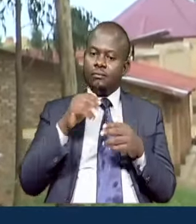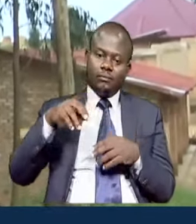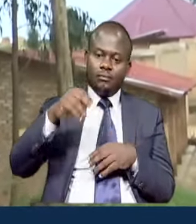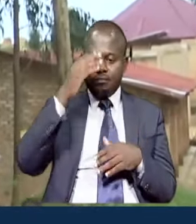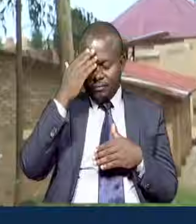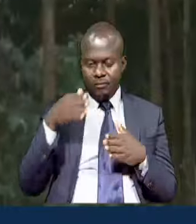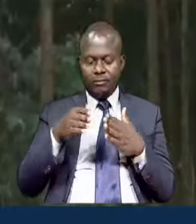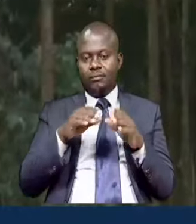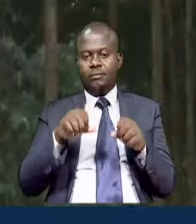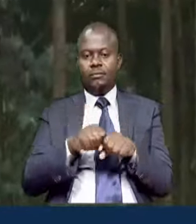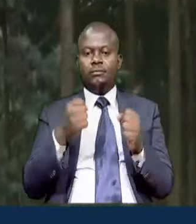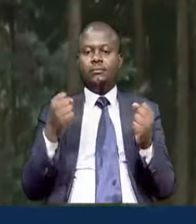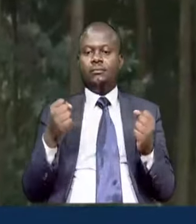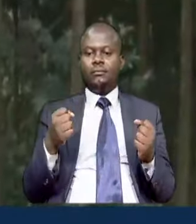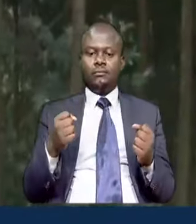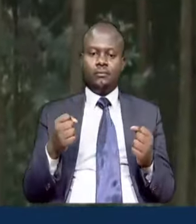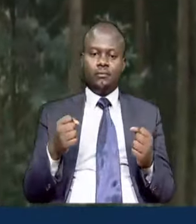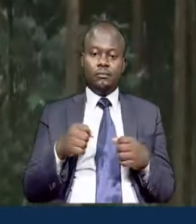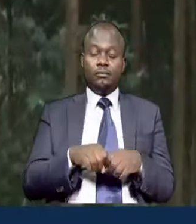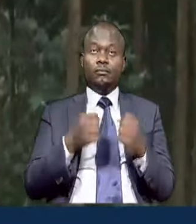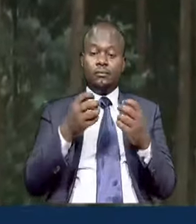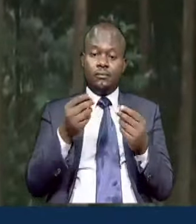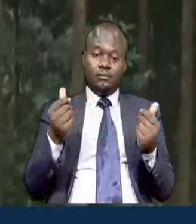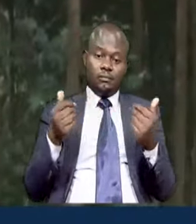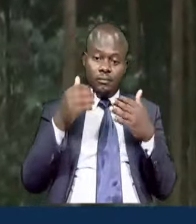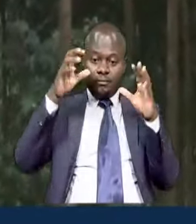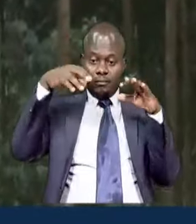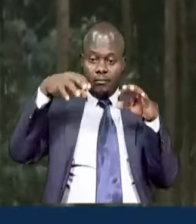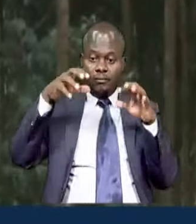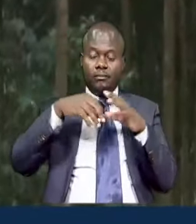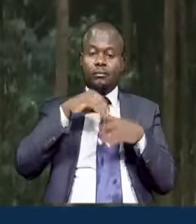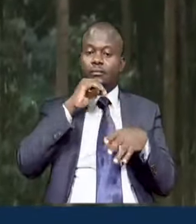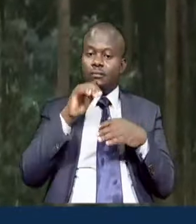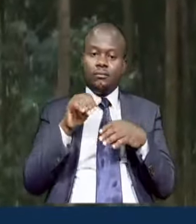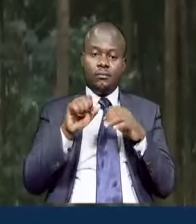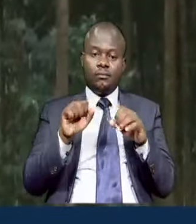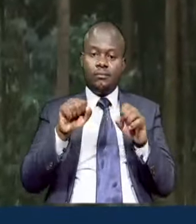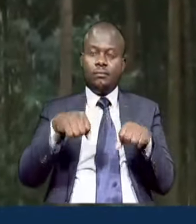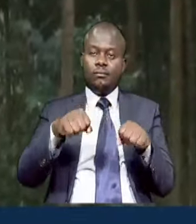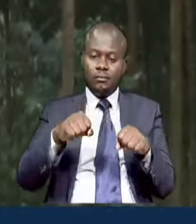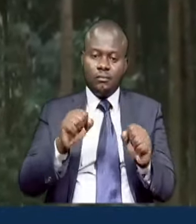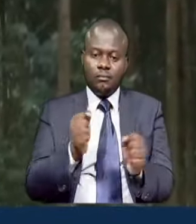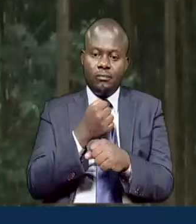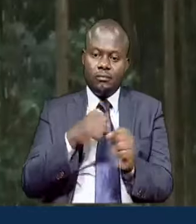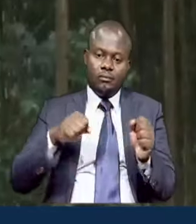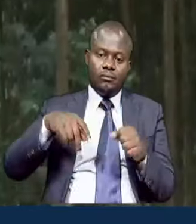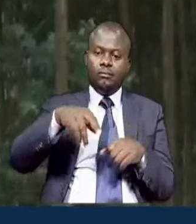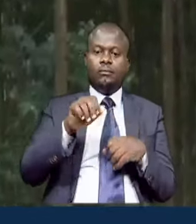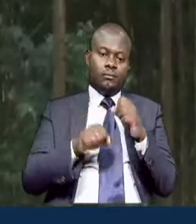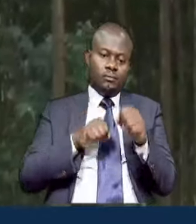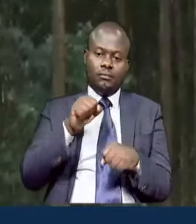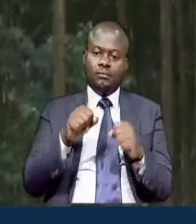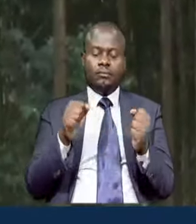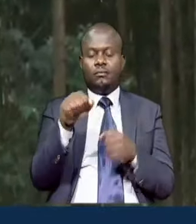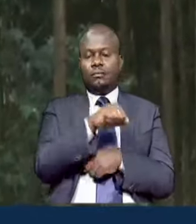umuhanda wagiye uwangiriza nyine warangiritse urabona iyo imvura yaguye ntago imoto igenda igare n'irigenda riba ritwaye imizigo